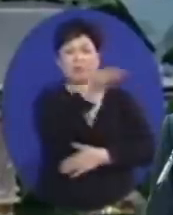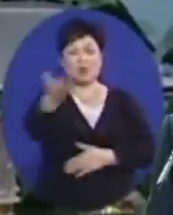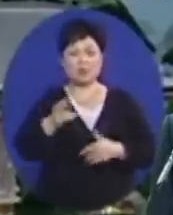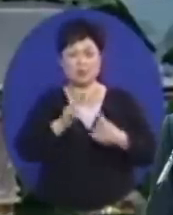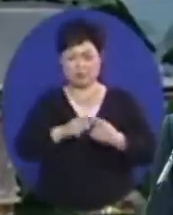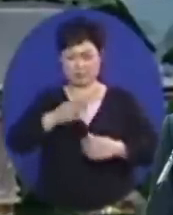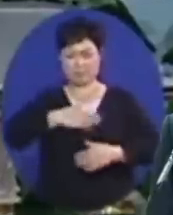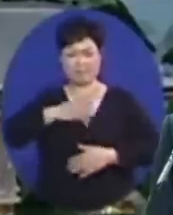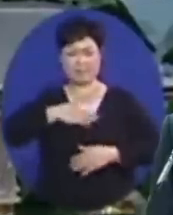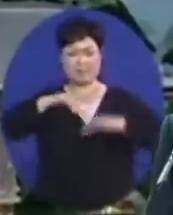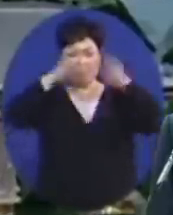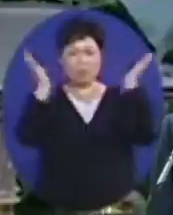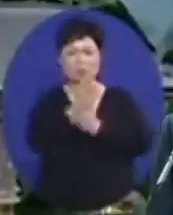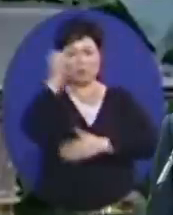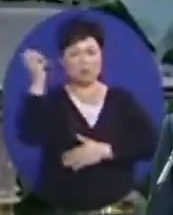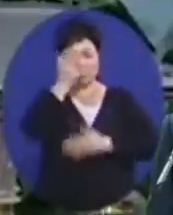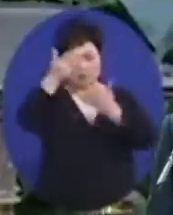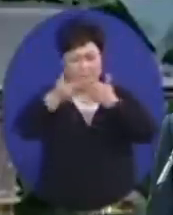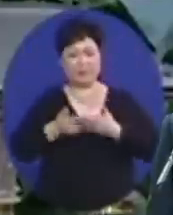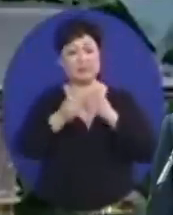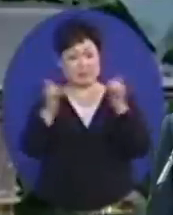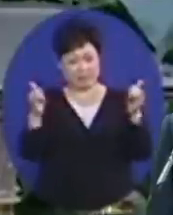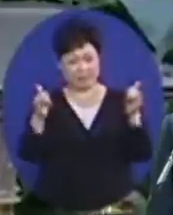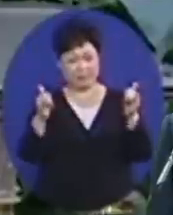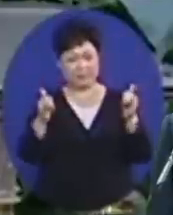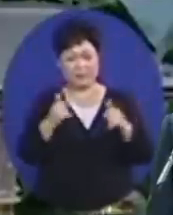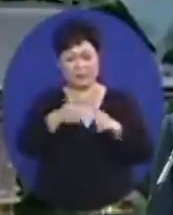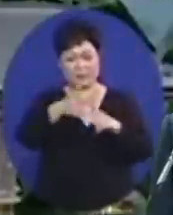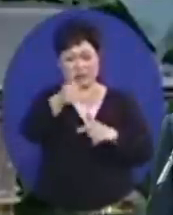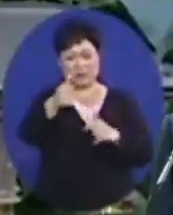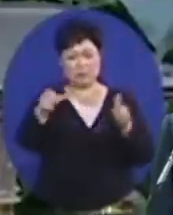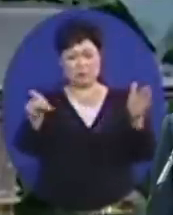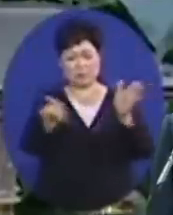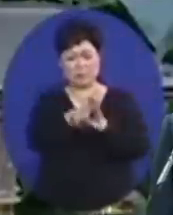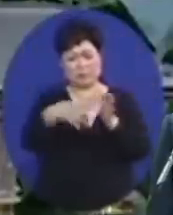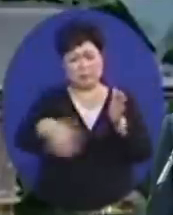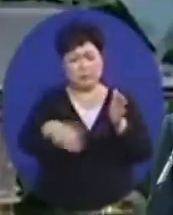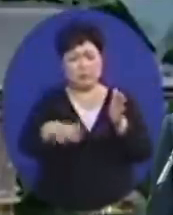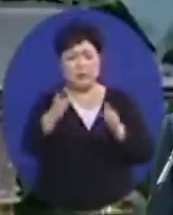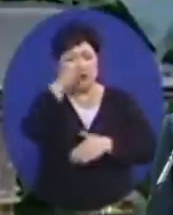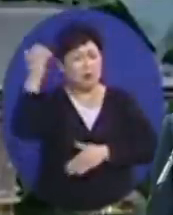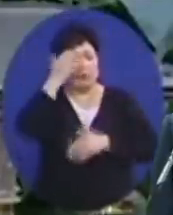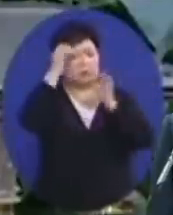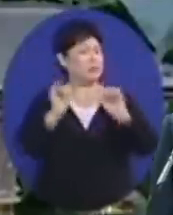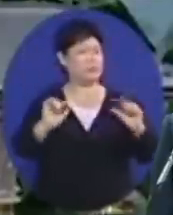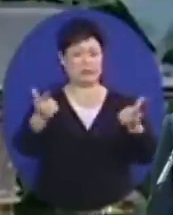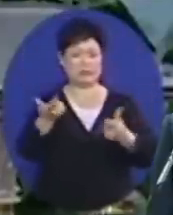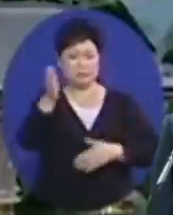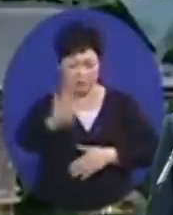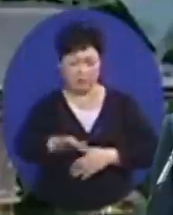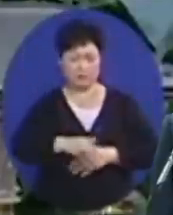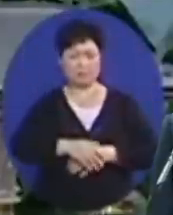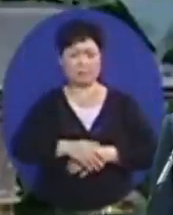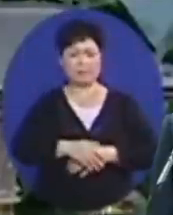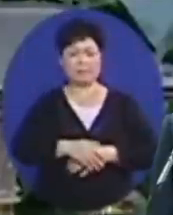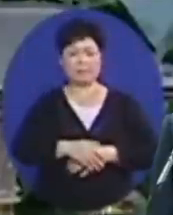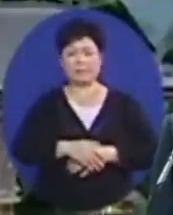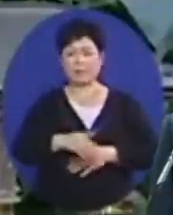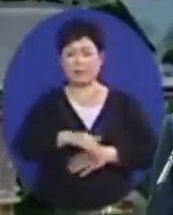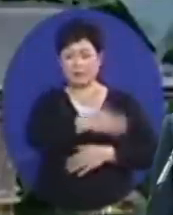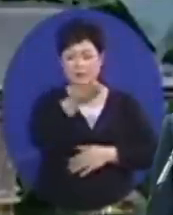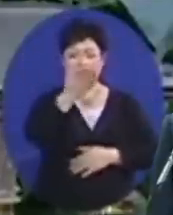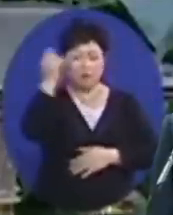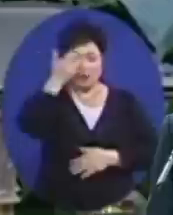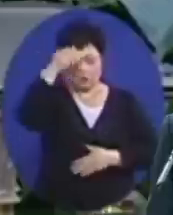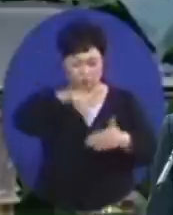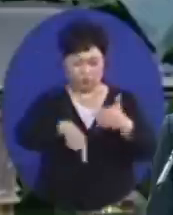다 성령 받은 사람인 것입니다. 예수 안 믿는 사람은 성령이 없습니다. 그러나 우리는 성령이 우리 속에